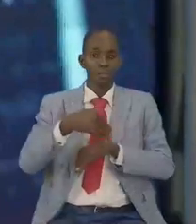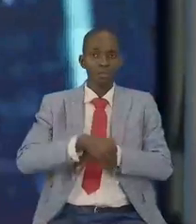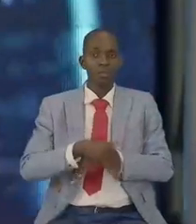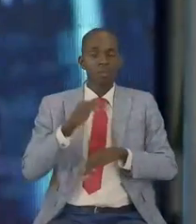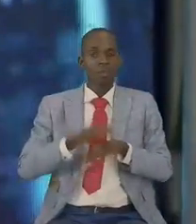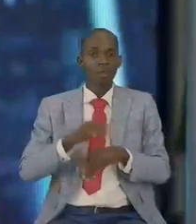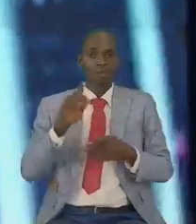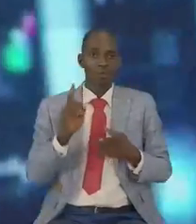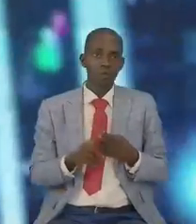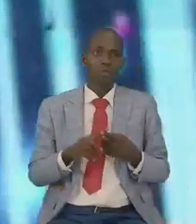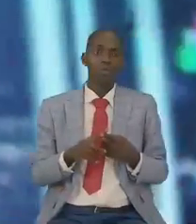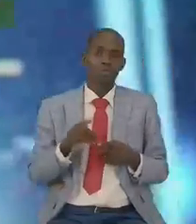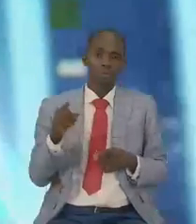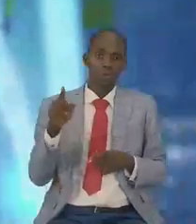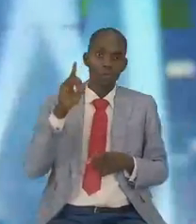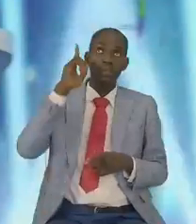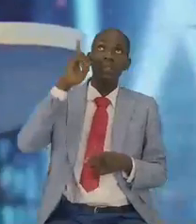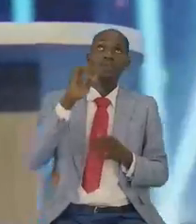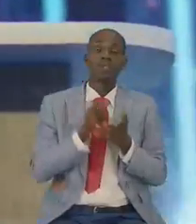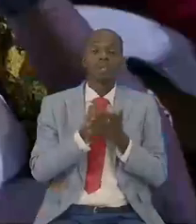à celui qui peut faire